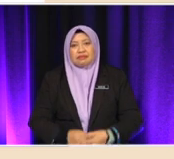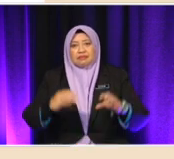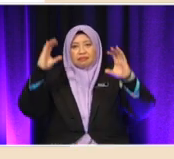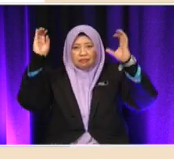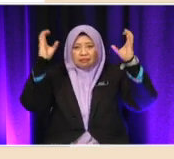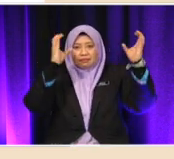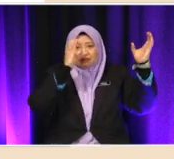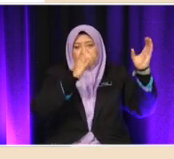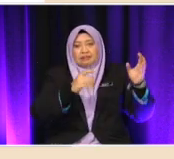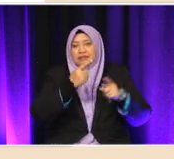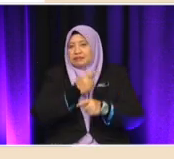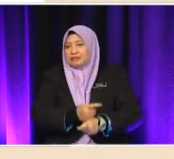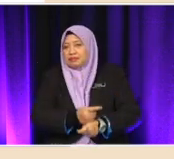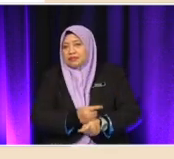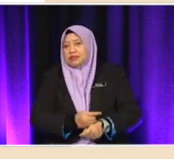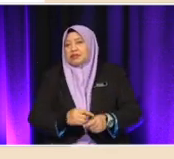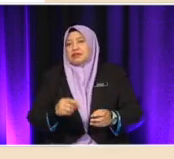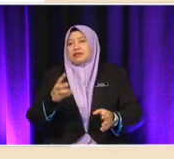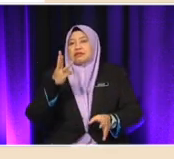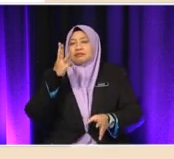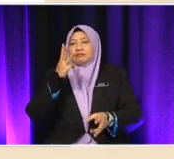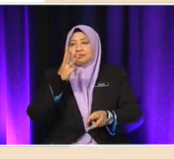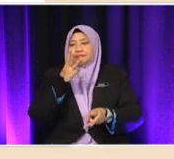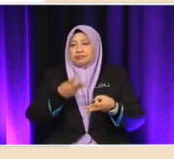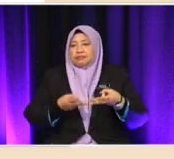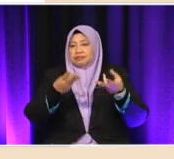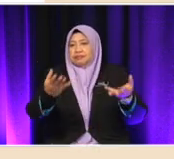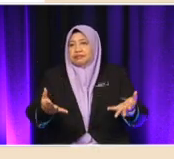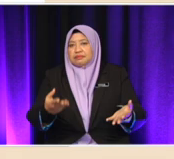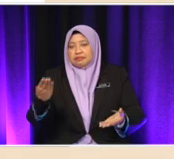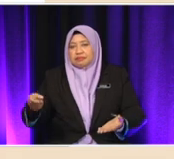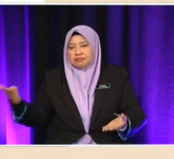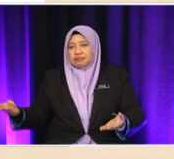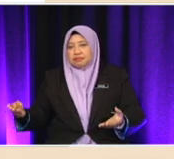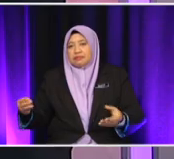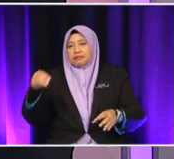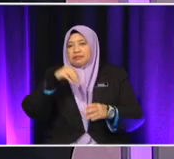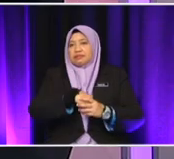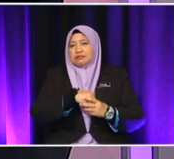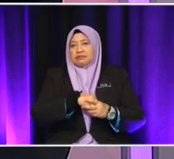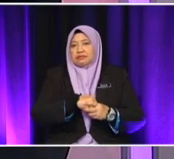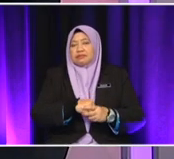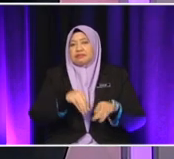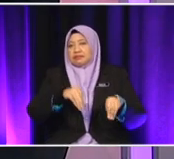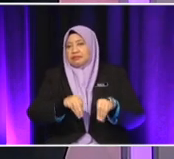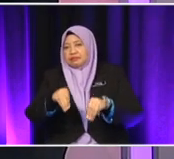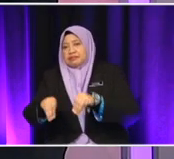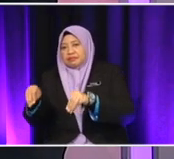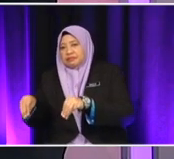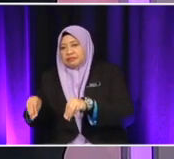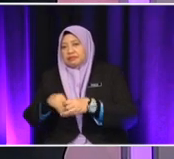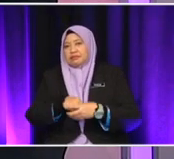juga menentukan penawaran sesuatu barang terutamanya di dalam sektor pertanian sebab Apa